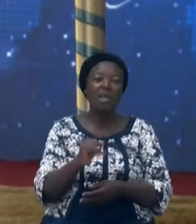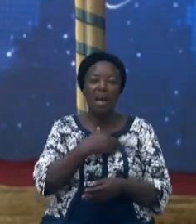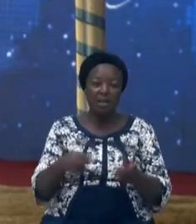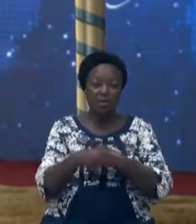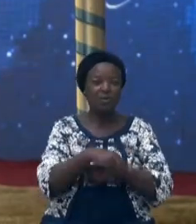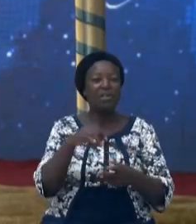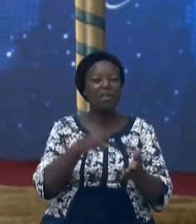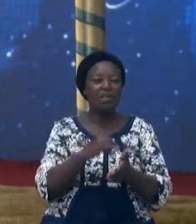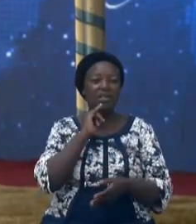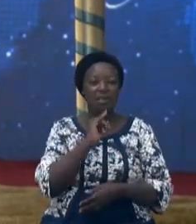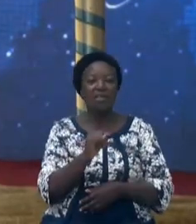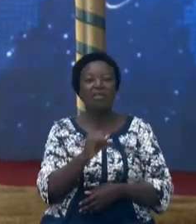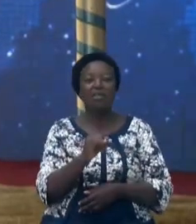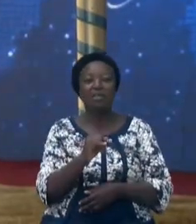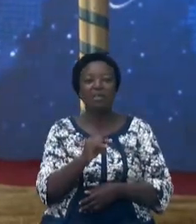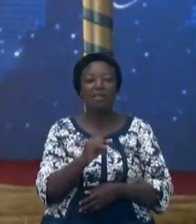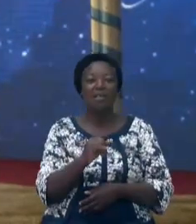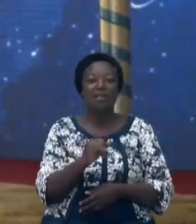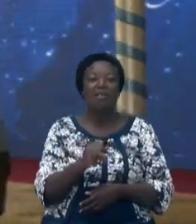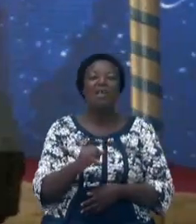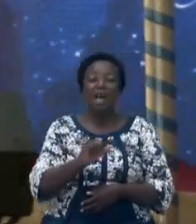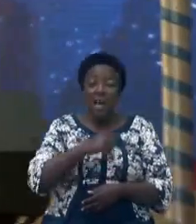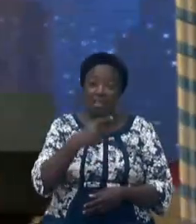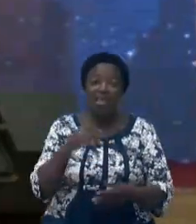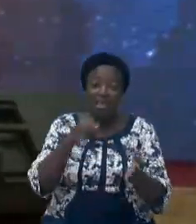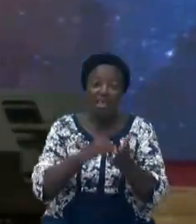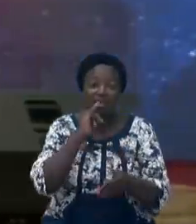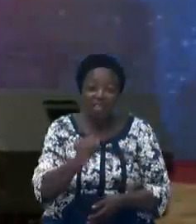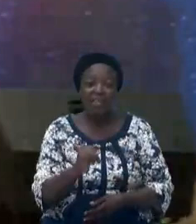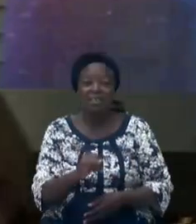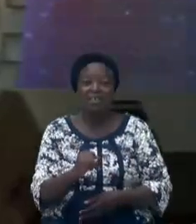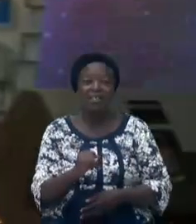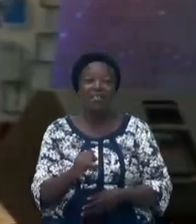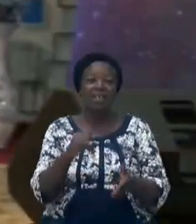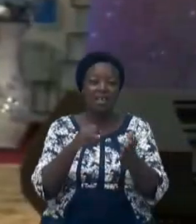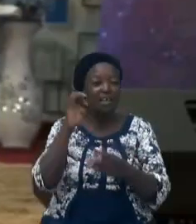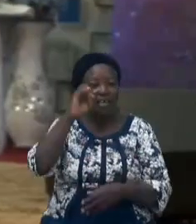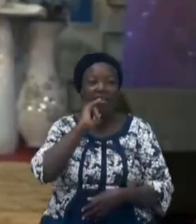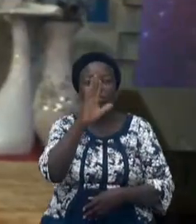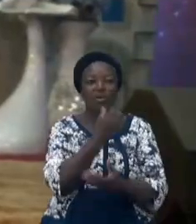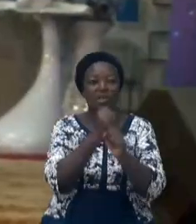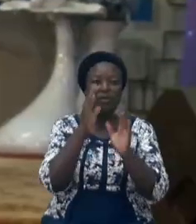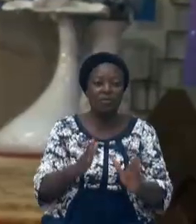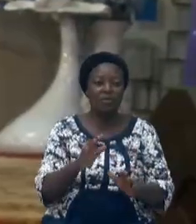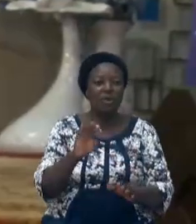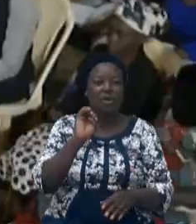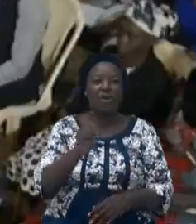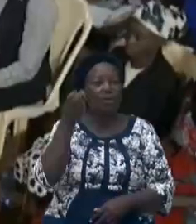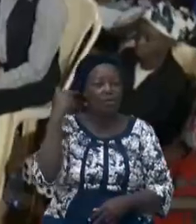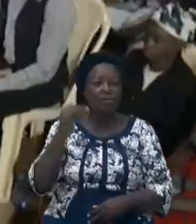des millénaires passés c'était et aujourd'hui c'est sain j'ai dit aujourd'hui certes